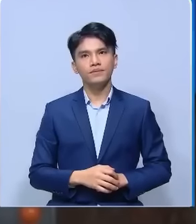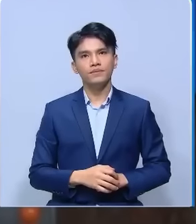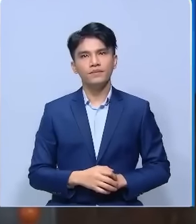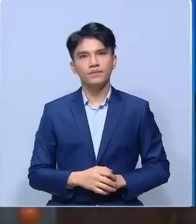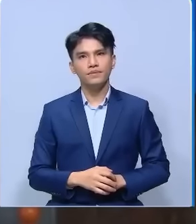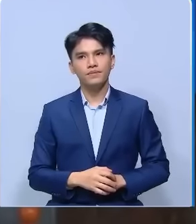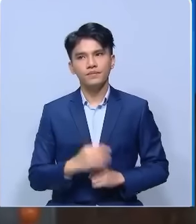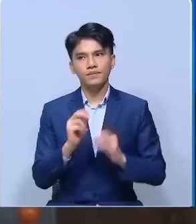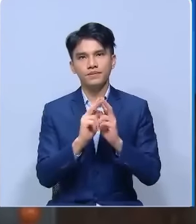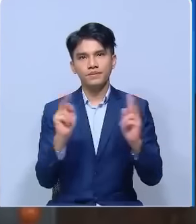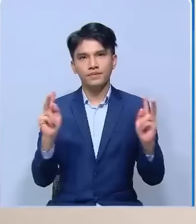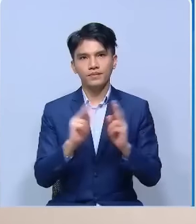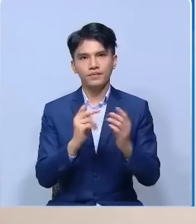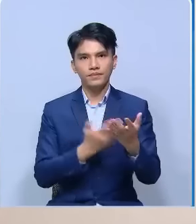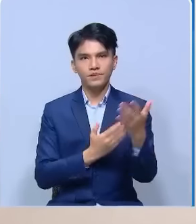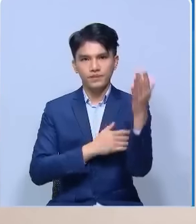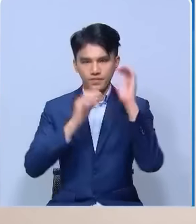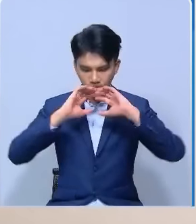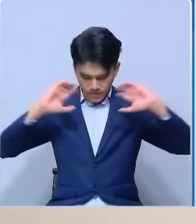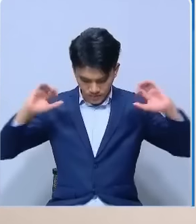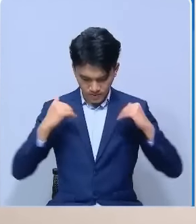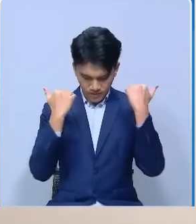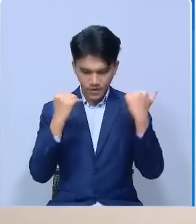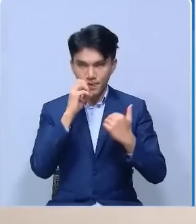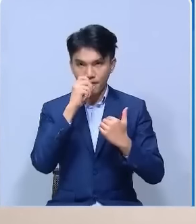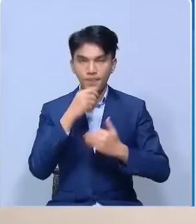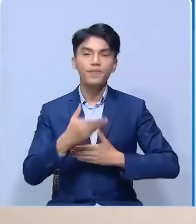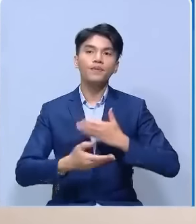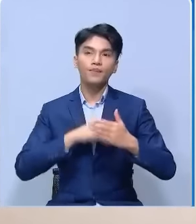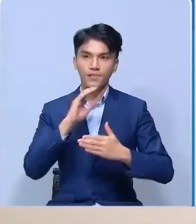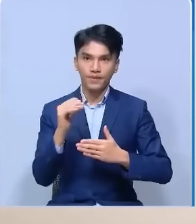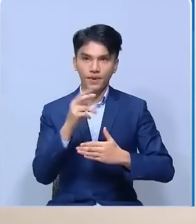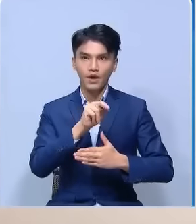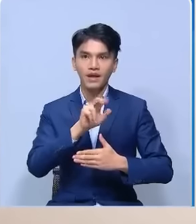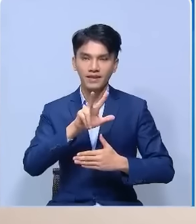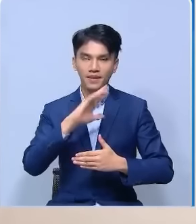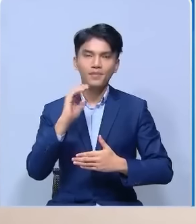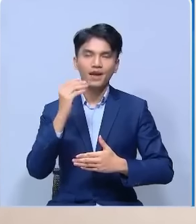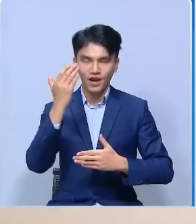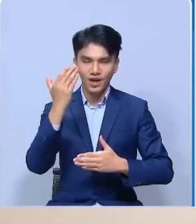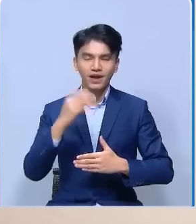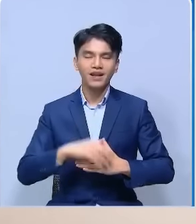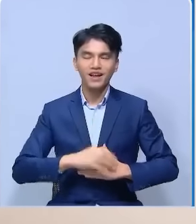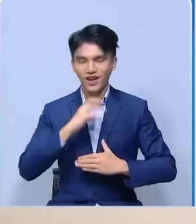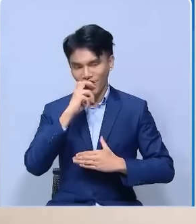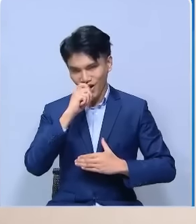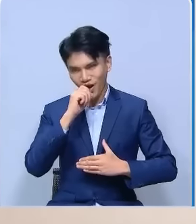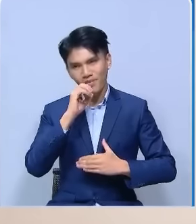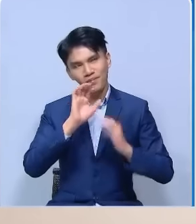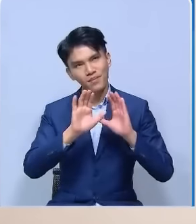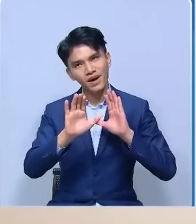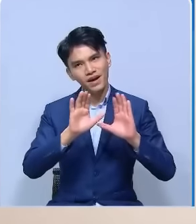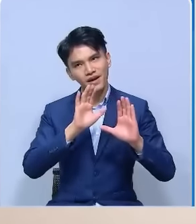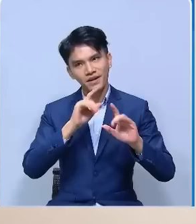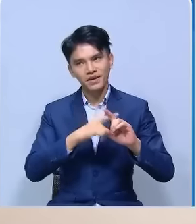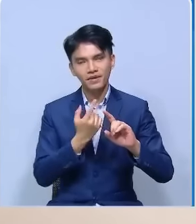ด้านกรรมการสลากกินแบ่งรัฐบาลยืนยันค่ะว่าเป็นช่วงทดลองการขายสลากแบบ N3 ไปก่อนนะจะทดลองประมาณสัก